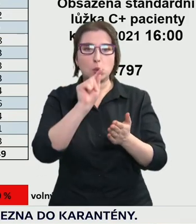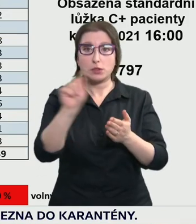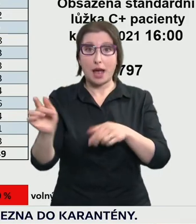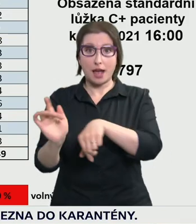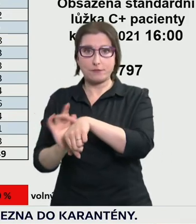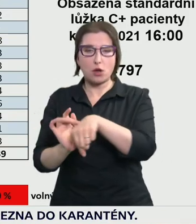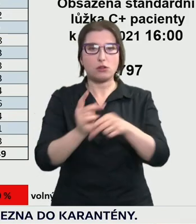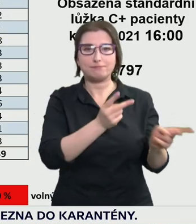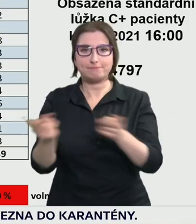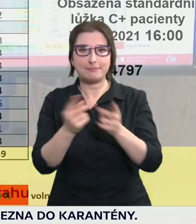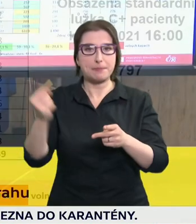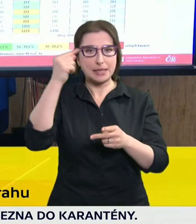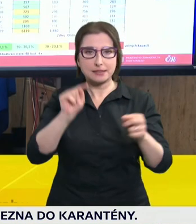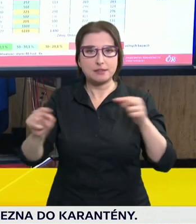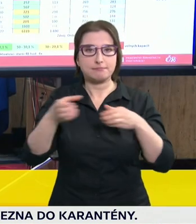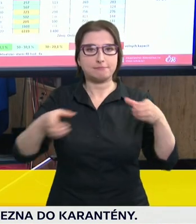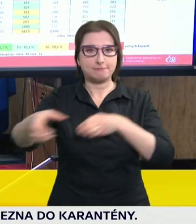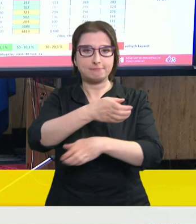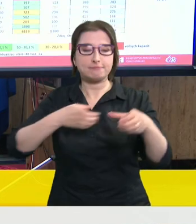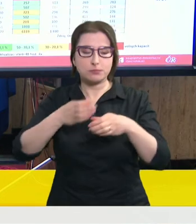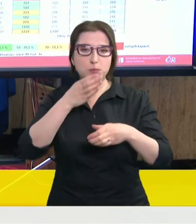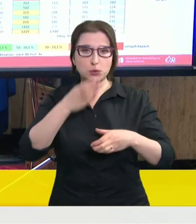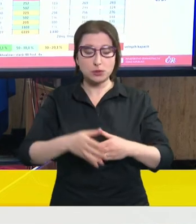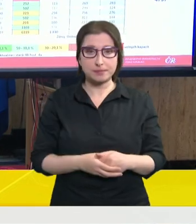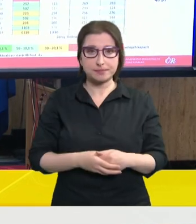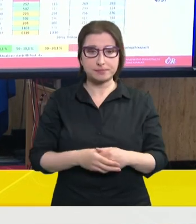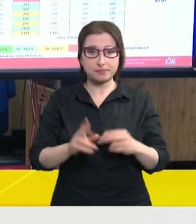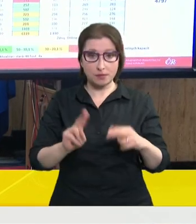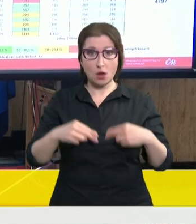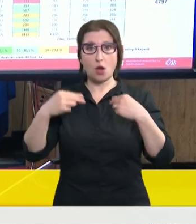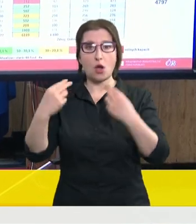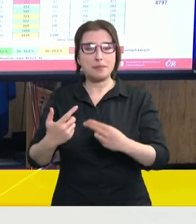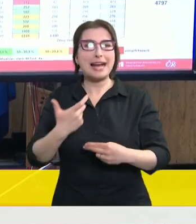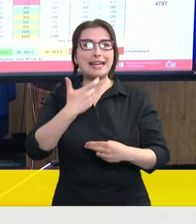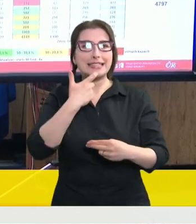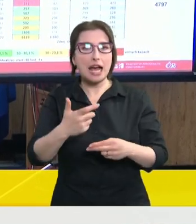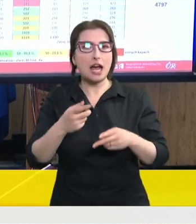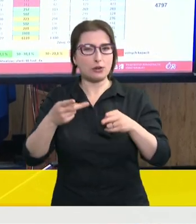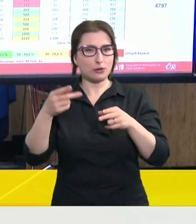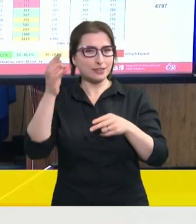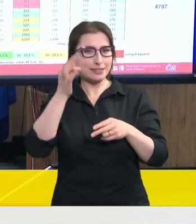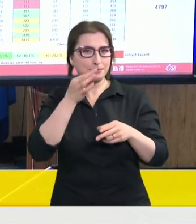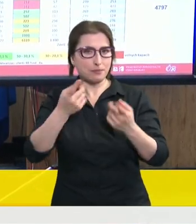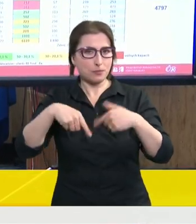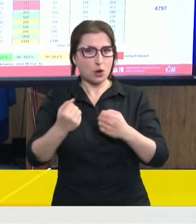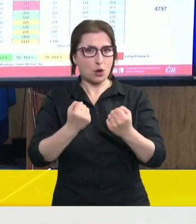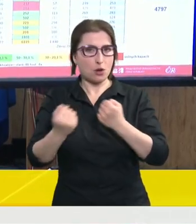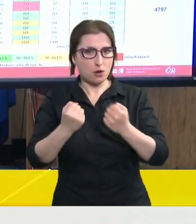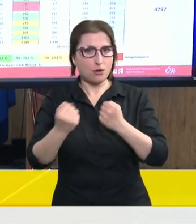Děkuji. A v informacích z Národního dispečinku lůžkové péče pokračujeme. Prosím o slovo pana Petra Koloucha.